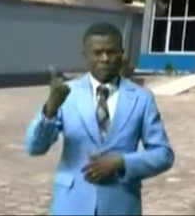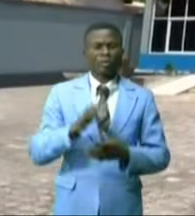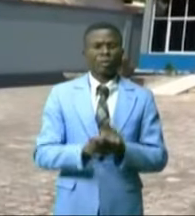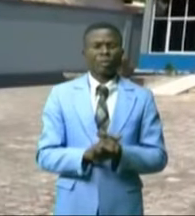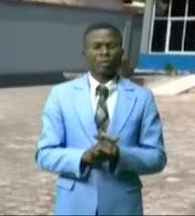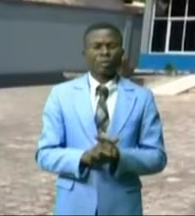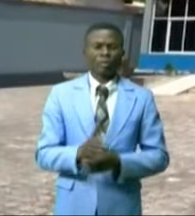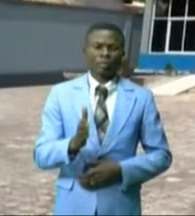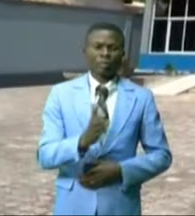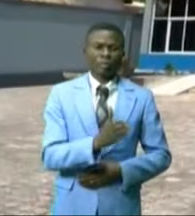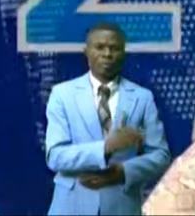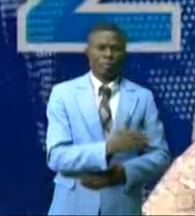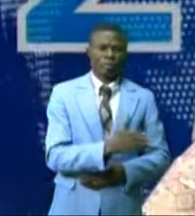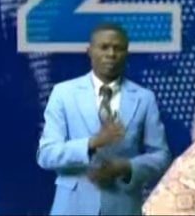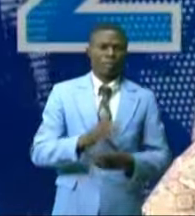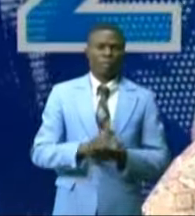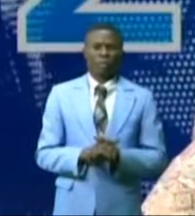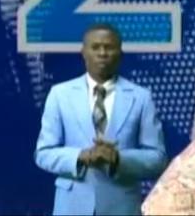l'Équateur.